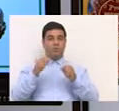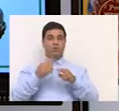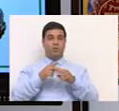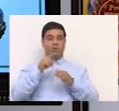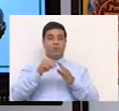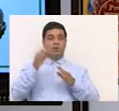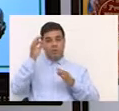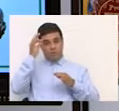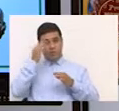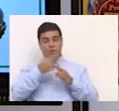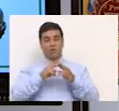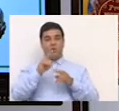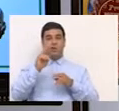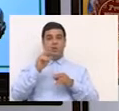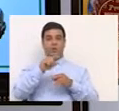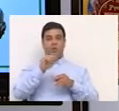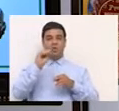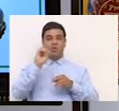вы вспомните капитана Джека Воробья?